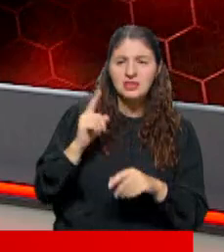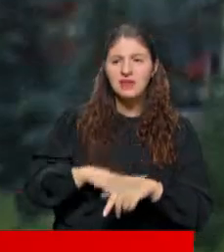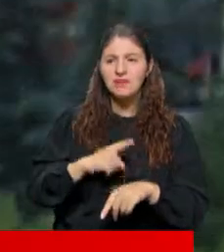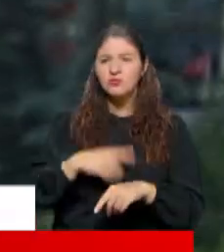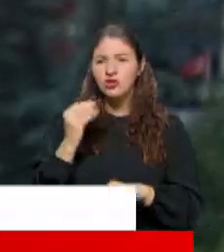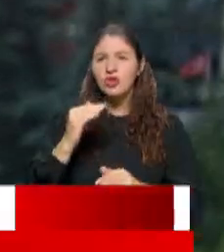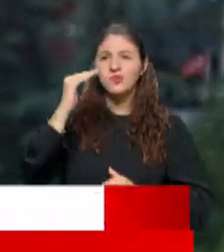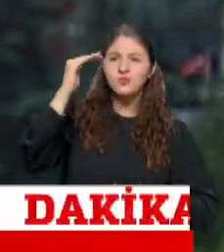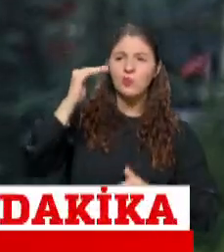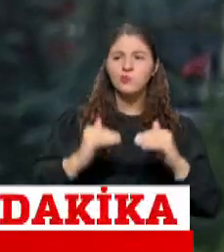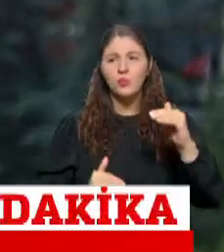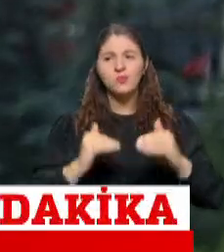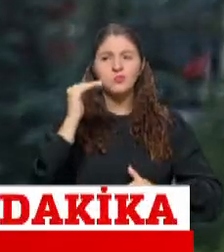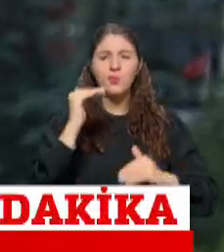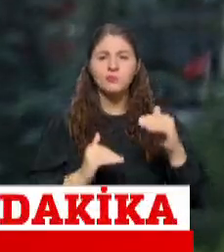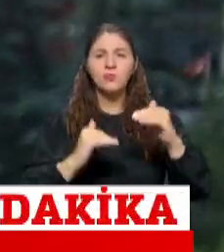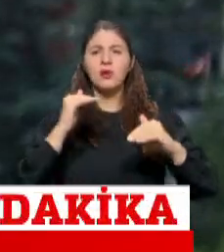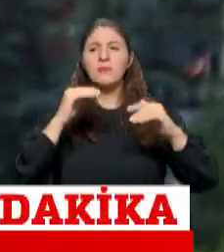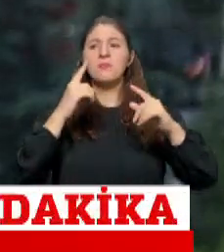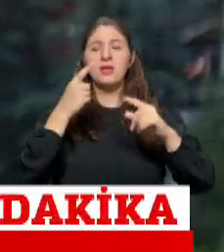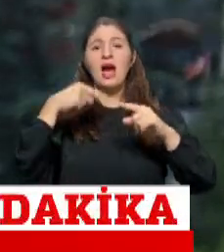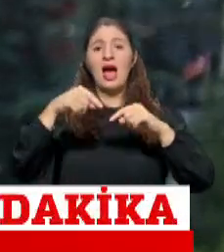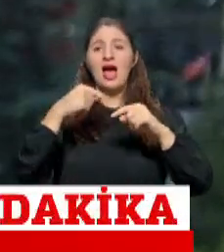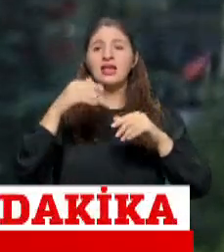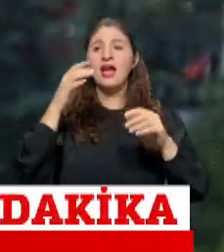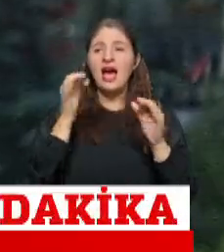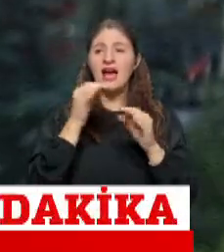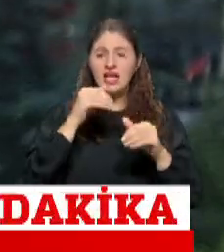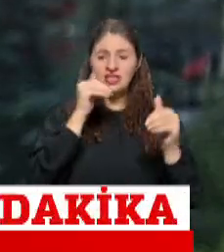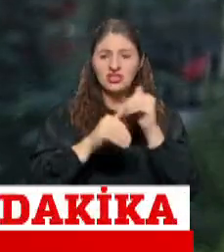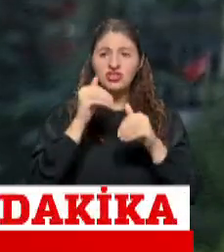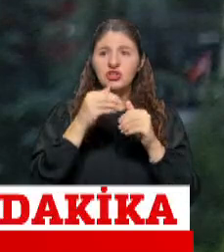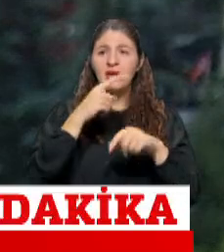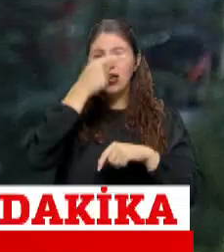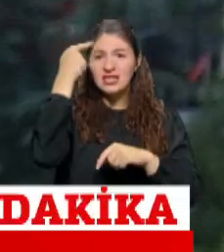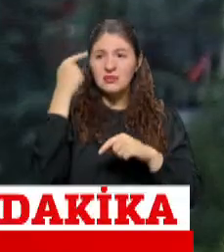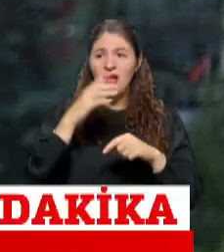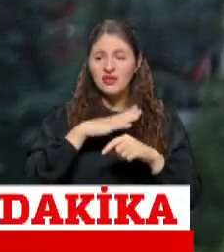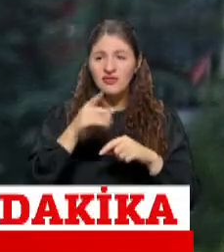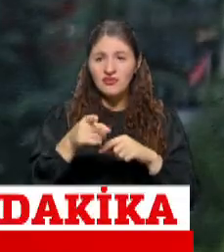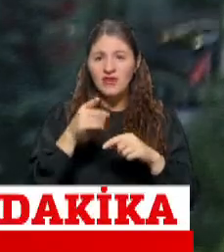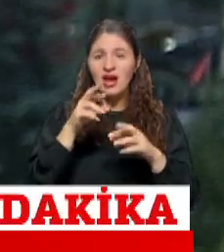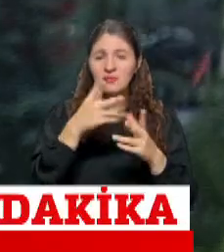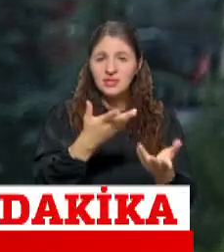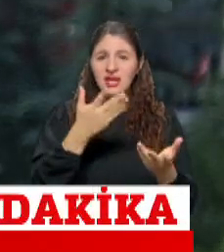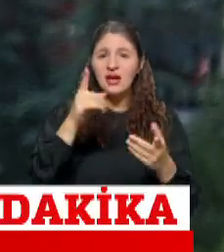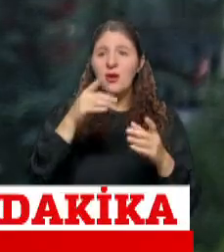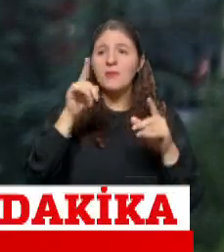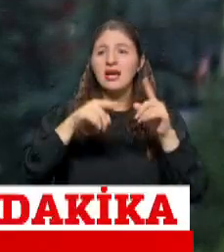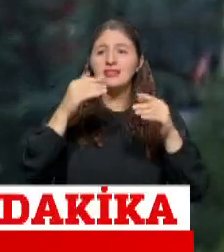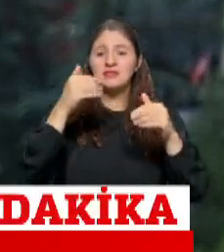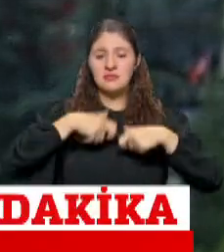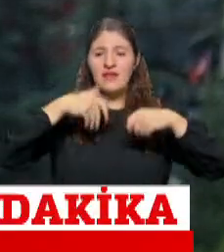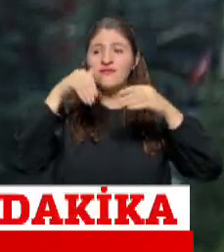mı olacak iniyor çıkıyor. Bir ara Kasım'da seçim ihtimalleri kapatılıyor ama bugün işte AK Partili bazı